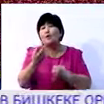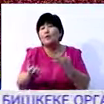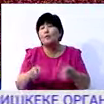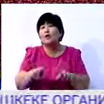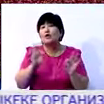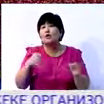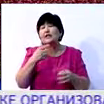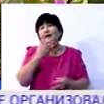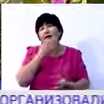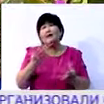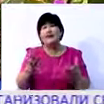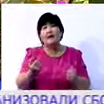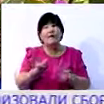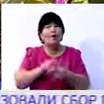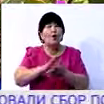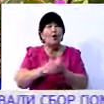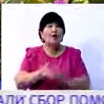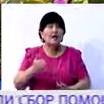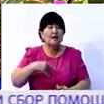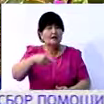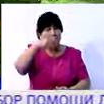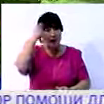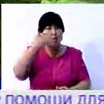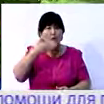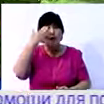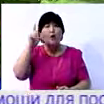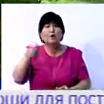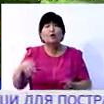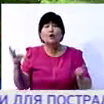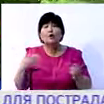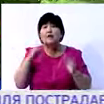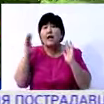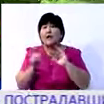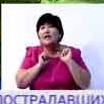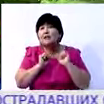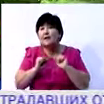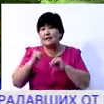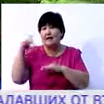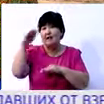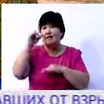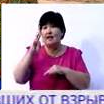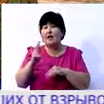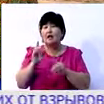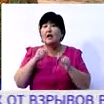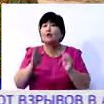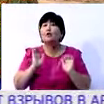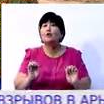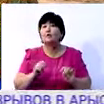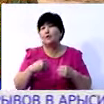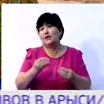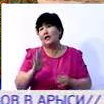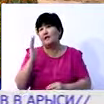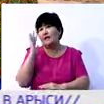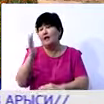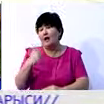не скажешь. Красиво. Но в условиях нашего знойного лета – людям нужна спасительная тень, а ее могут дать только деревья. У